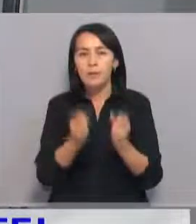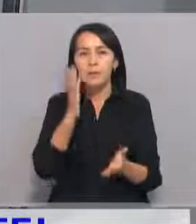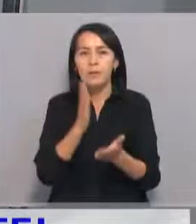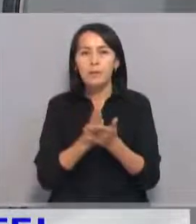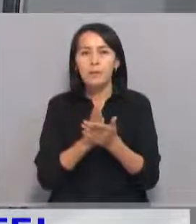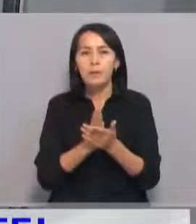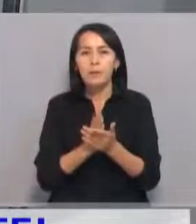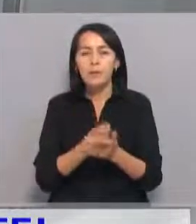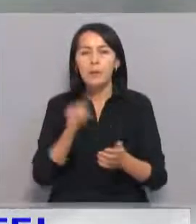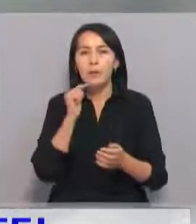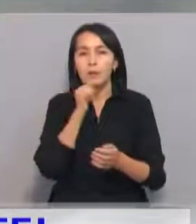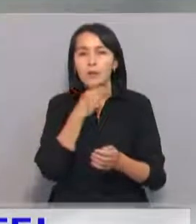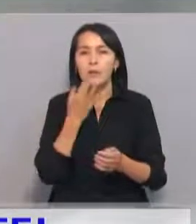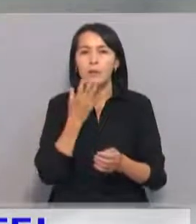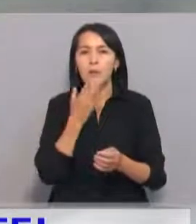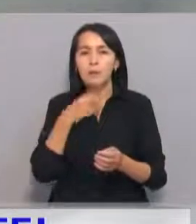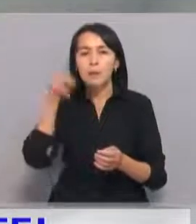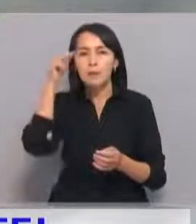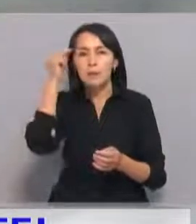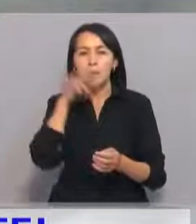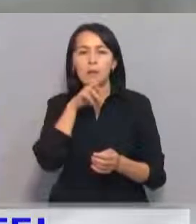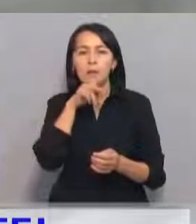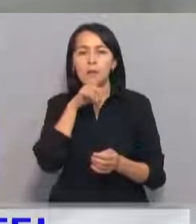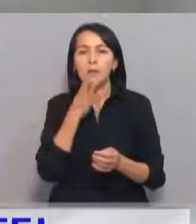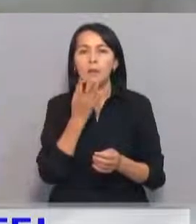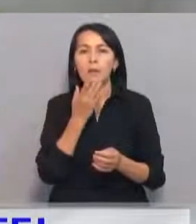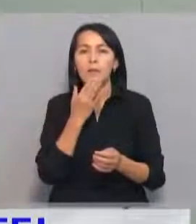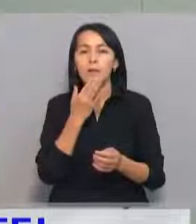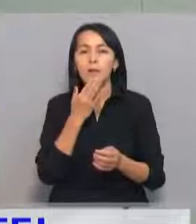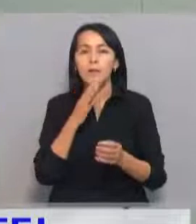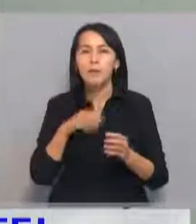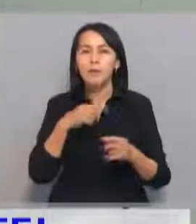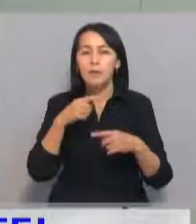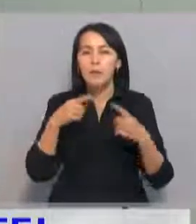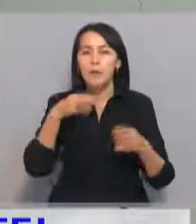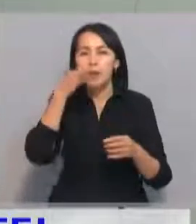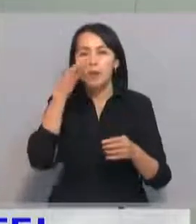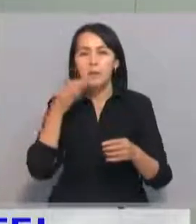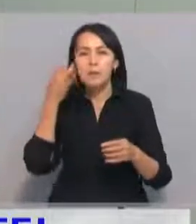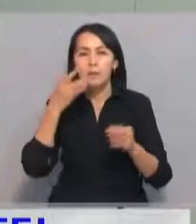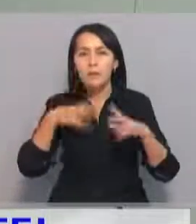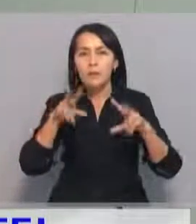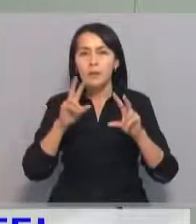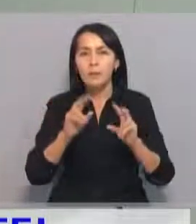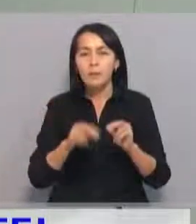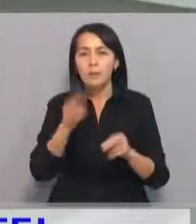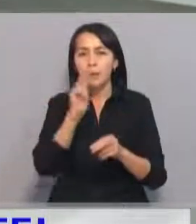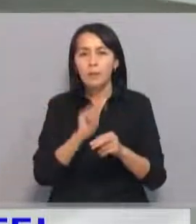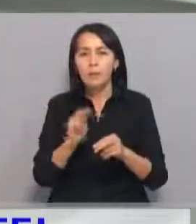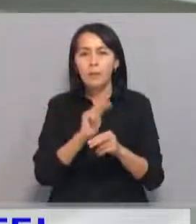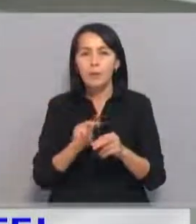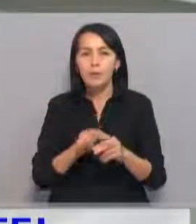бар. Орыс, ағылшын, қытай және корей тілдерін жаһандық әдістер арқылы шетелдік мамандар тереңдетіп